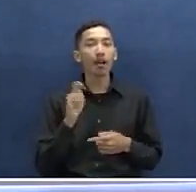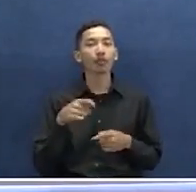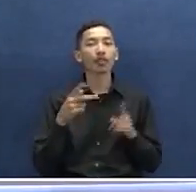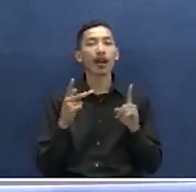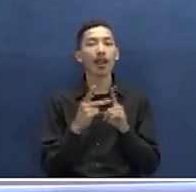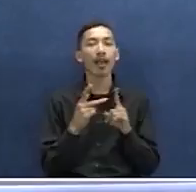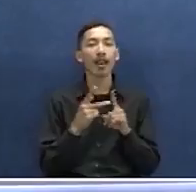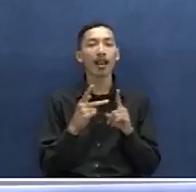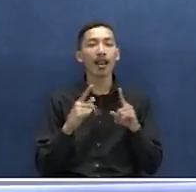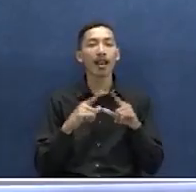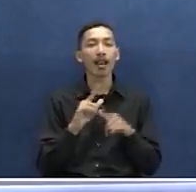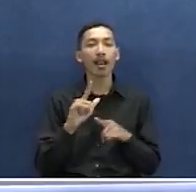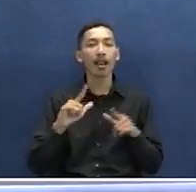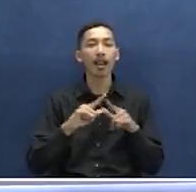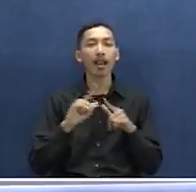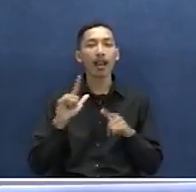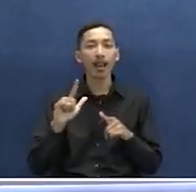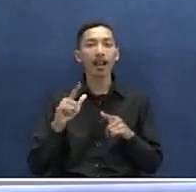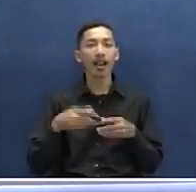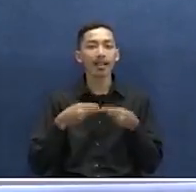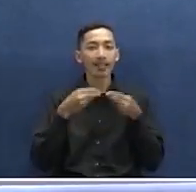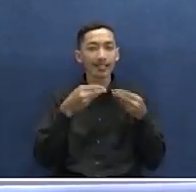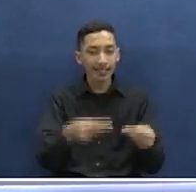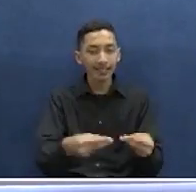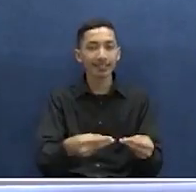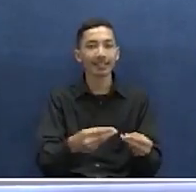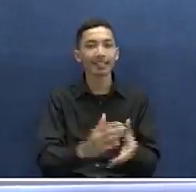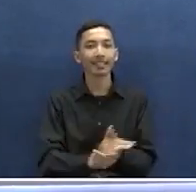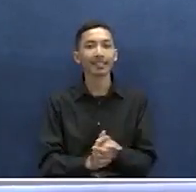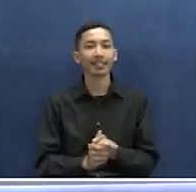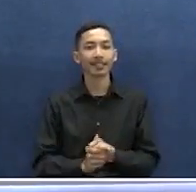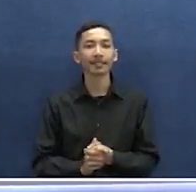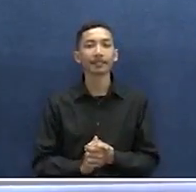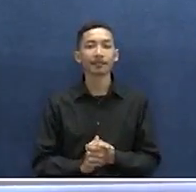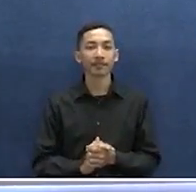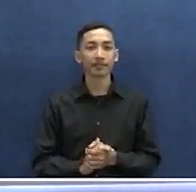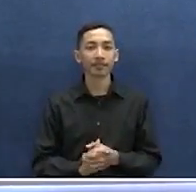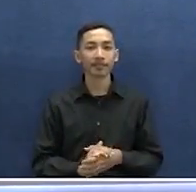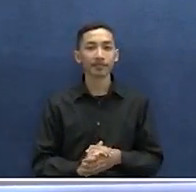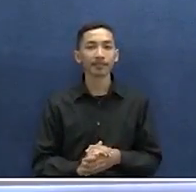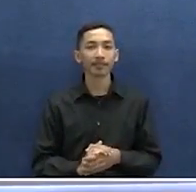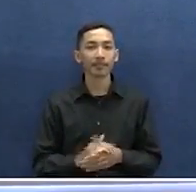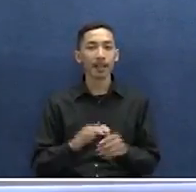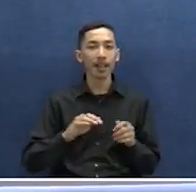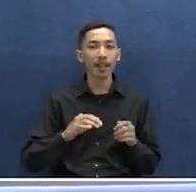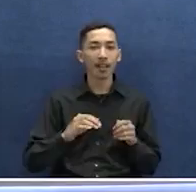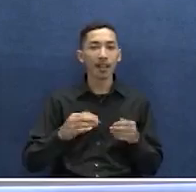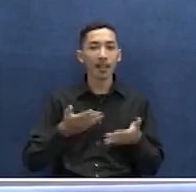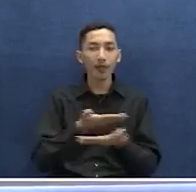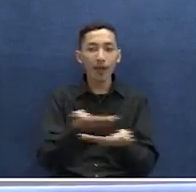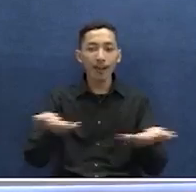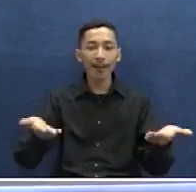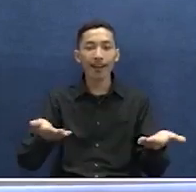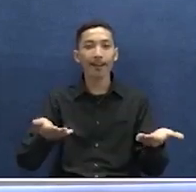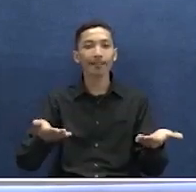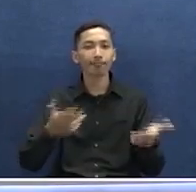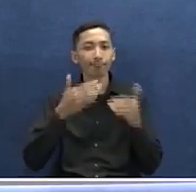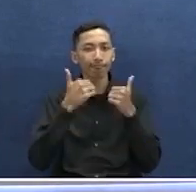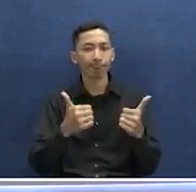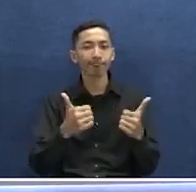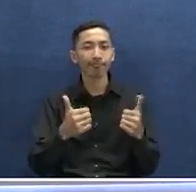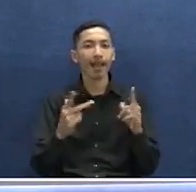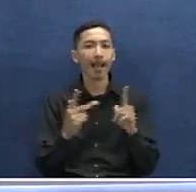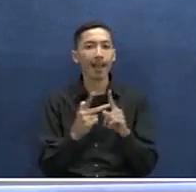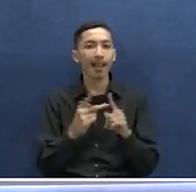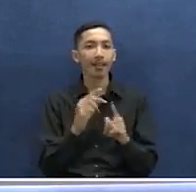dampaknya baik bagi kesehatan pribadi keberlangsungan alam terus juga lingkungan juga ikut terjaga dan tetap harus ada punya